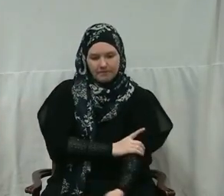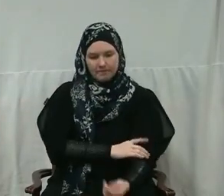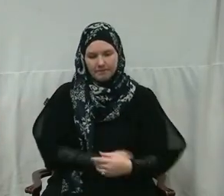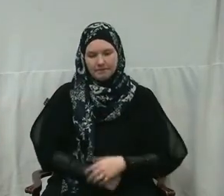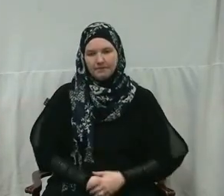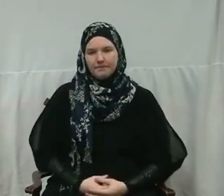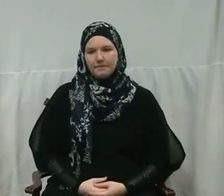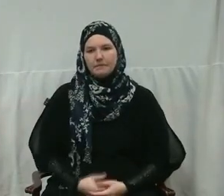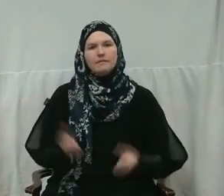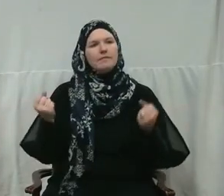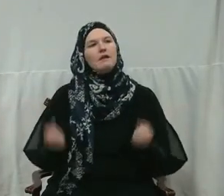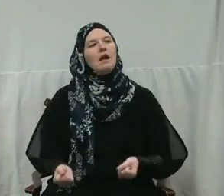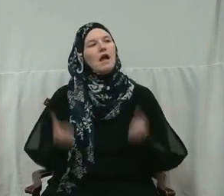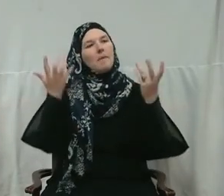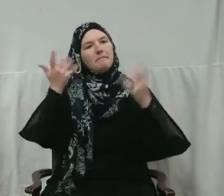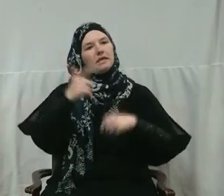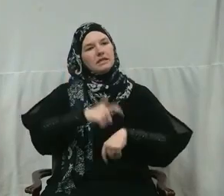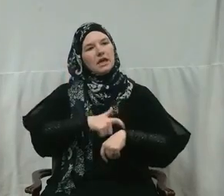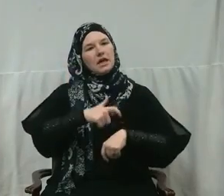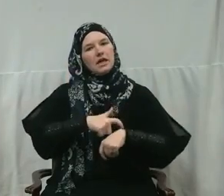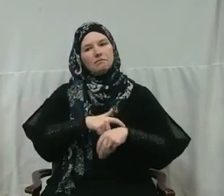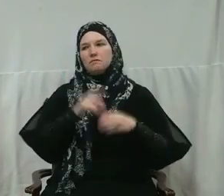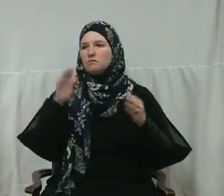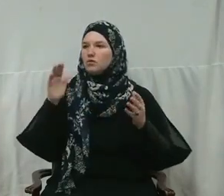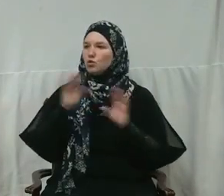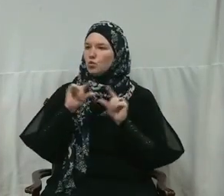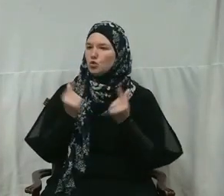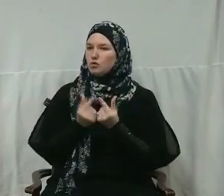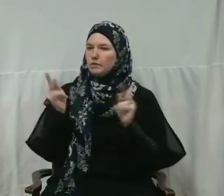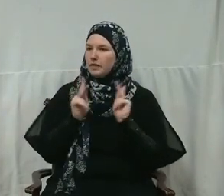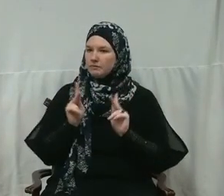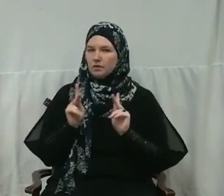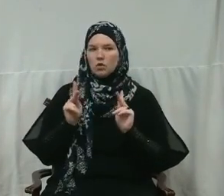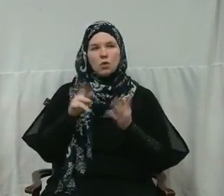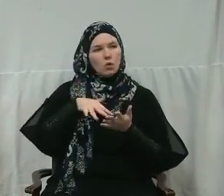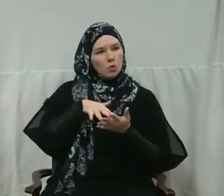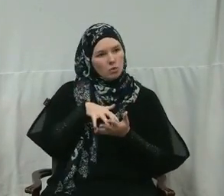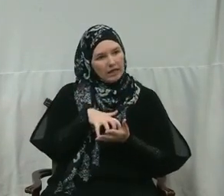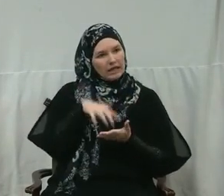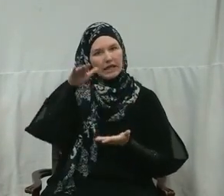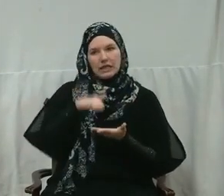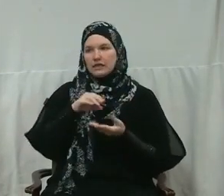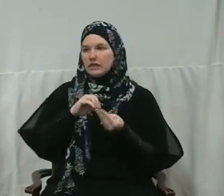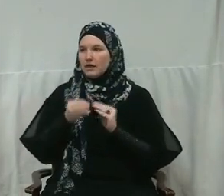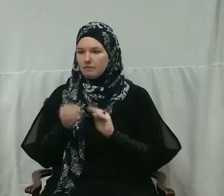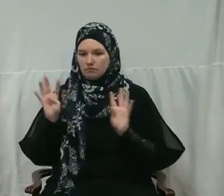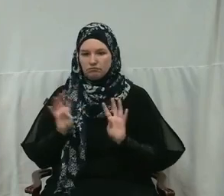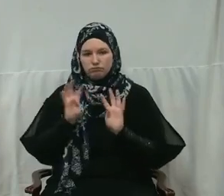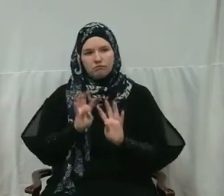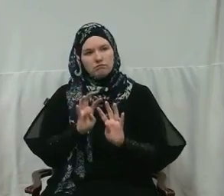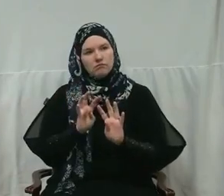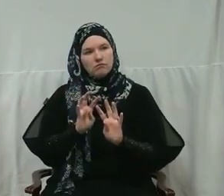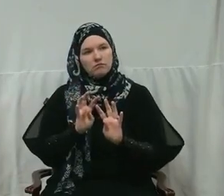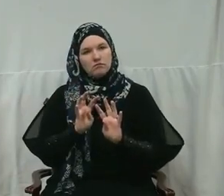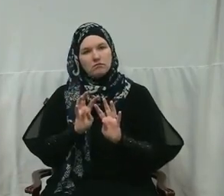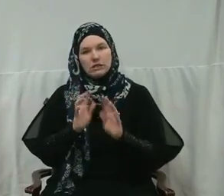اللَّهِ. How many times did a small band of people who are weaker and less in number defeat